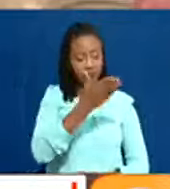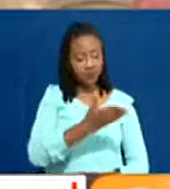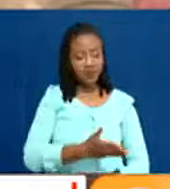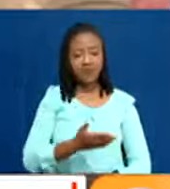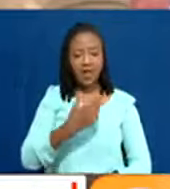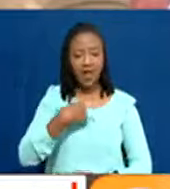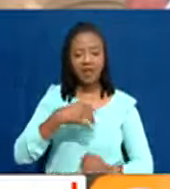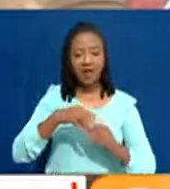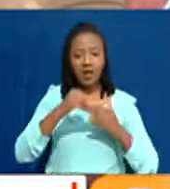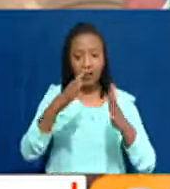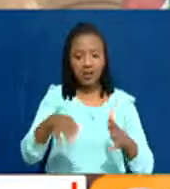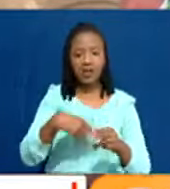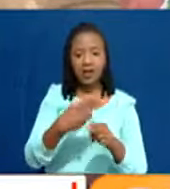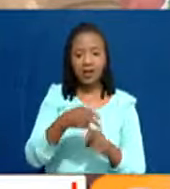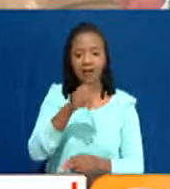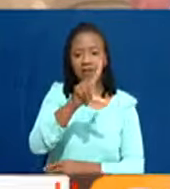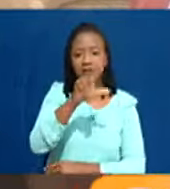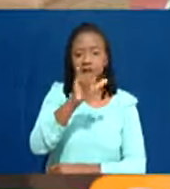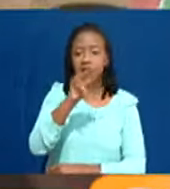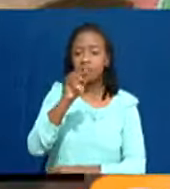ni Mithika Linturi.